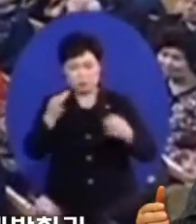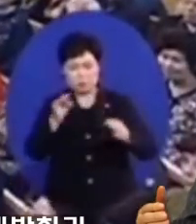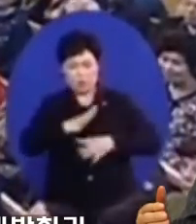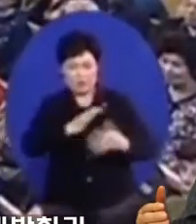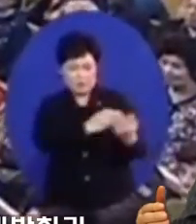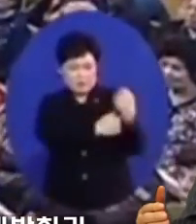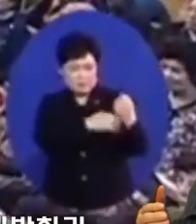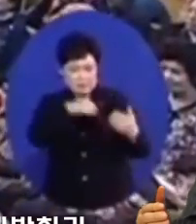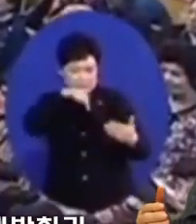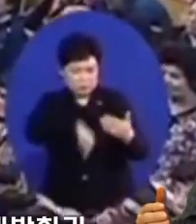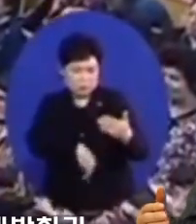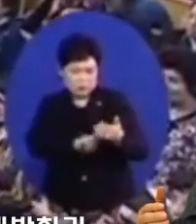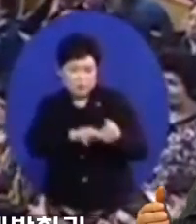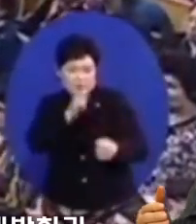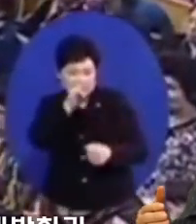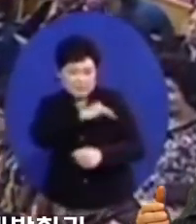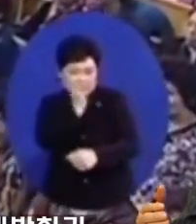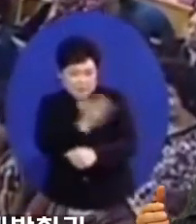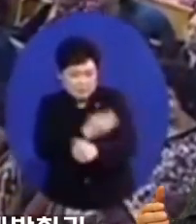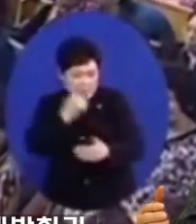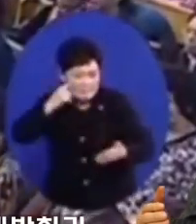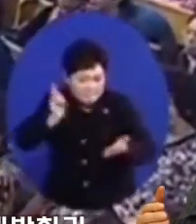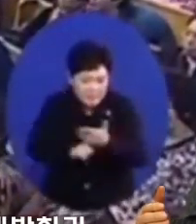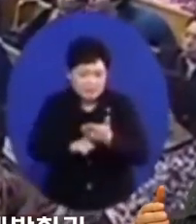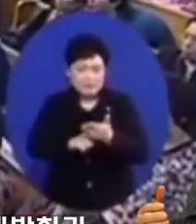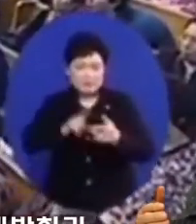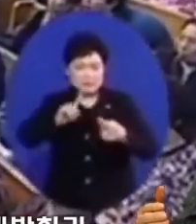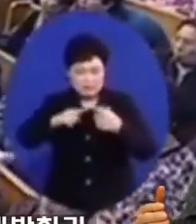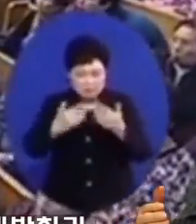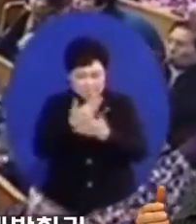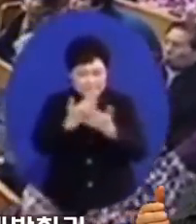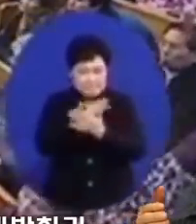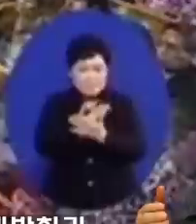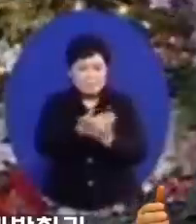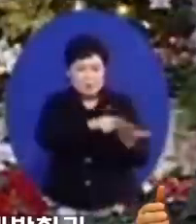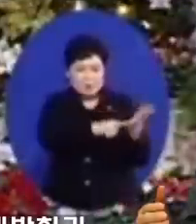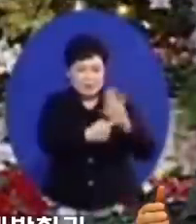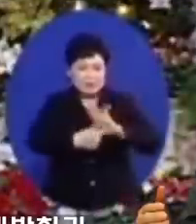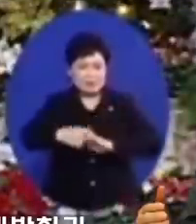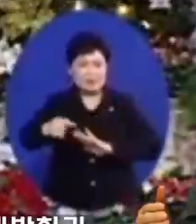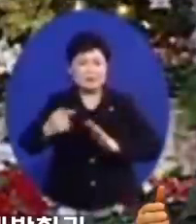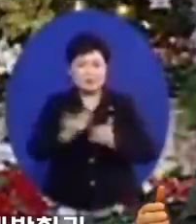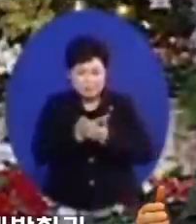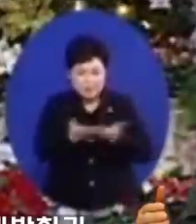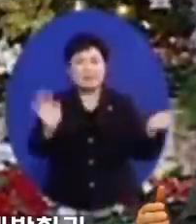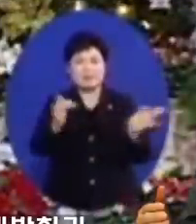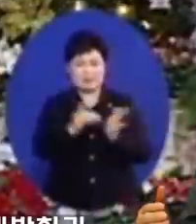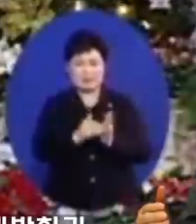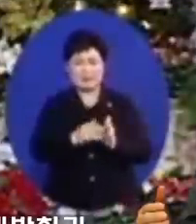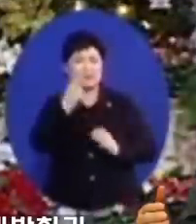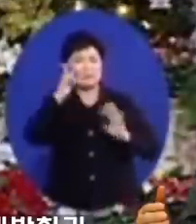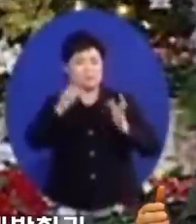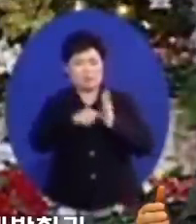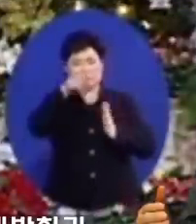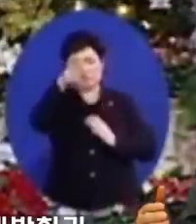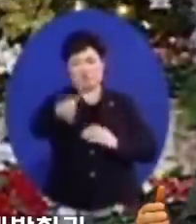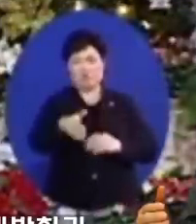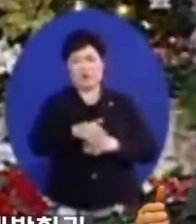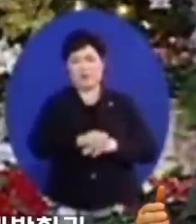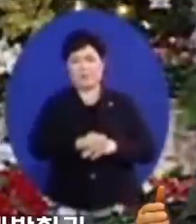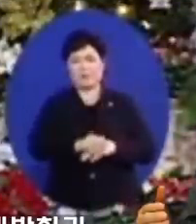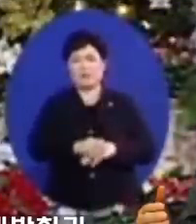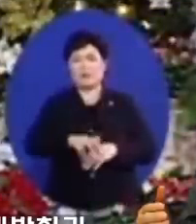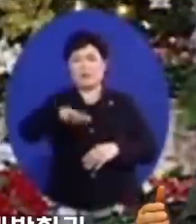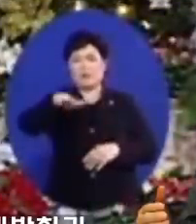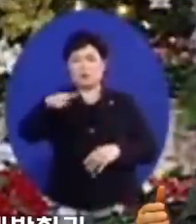속에 숨어있는 잠재력을 발견하여 그것을 발휘하는 것입니다. 미국의 유명한 조엘 오스틴